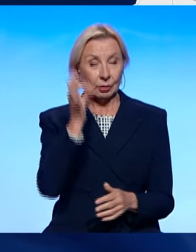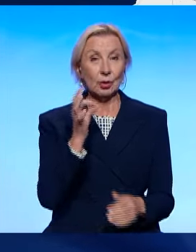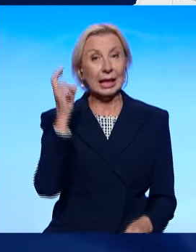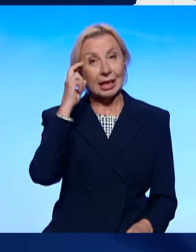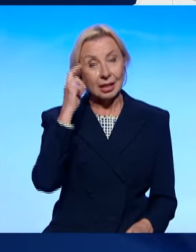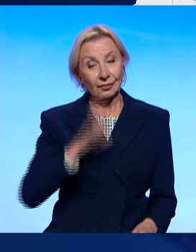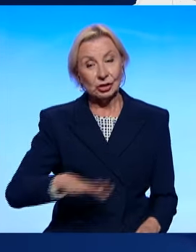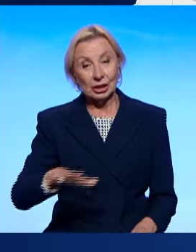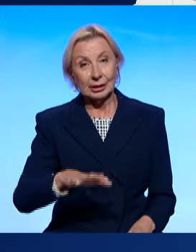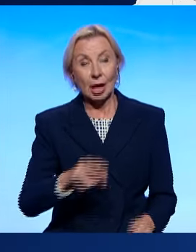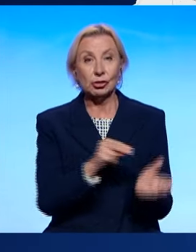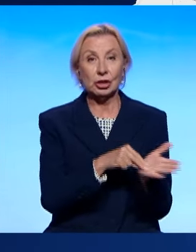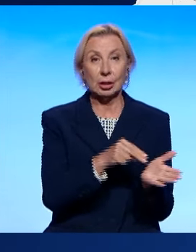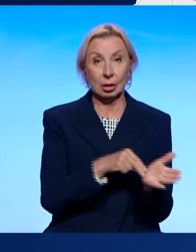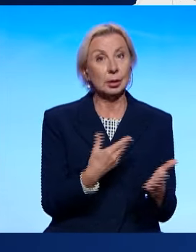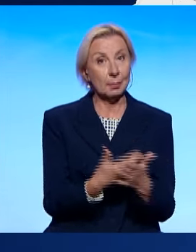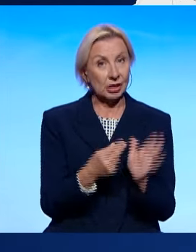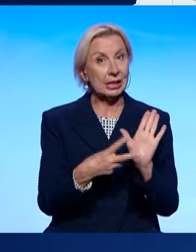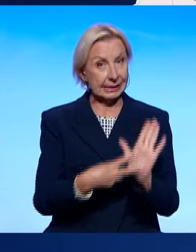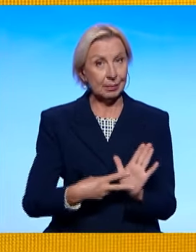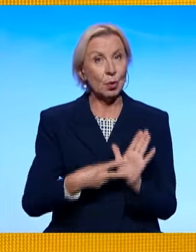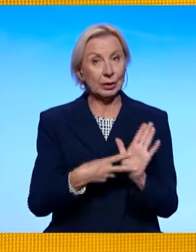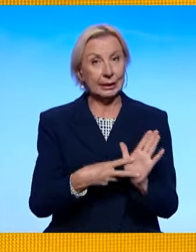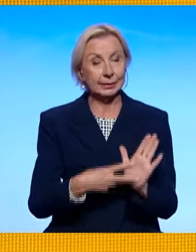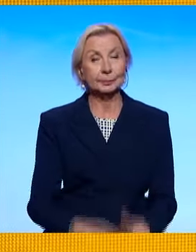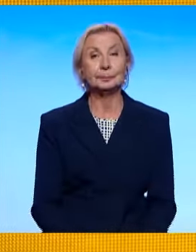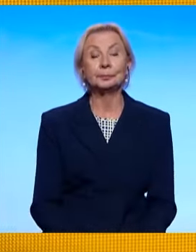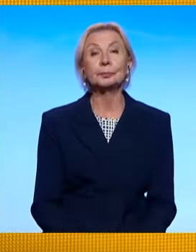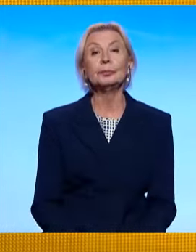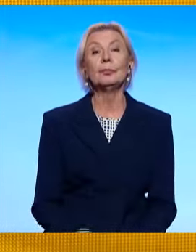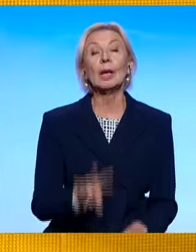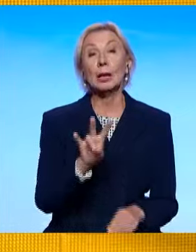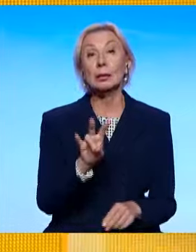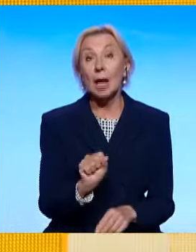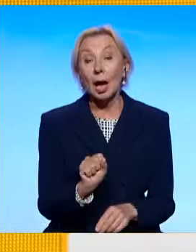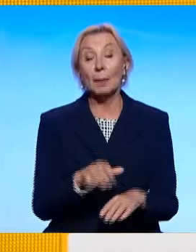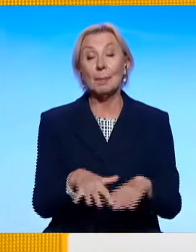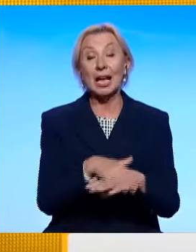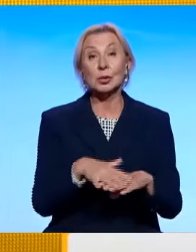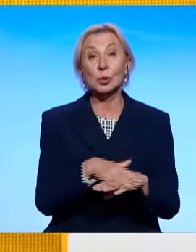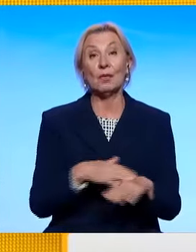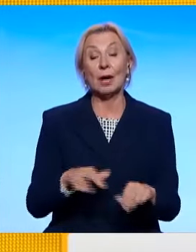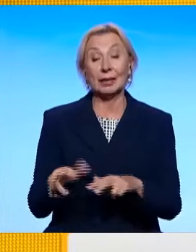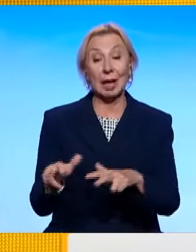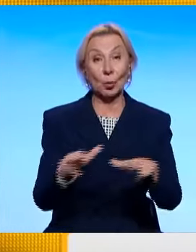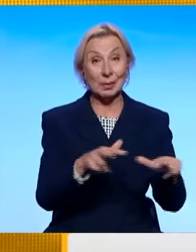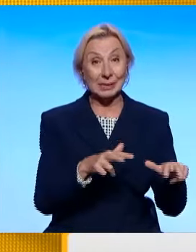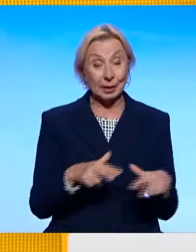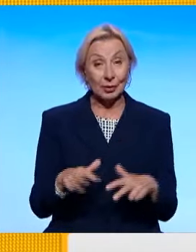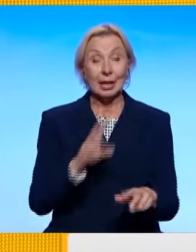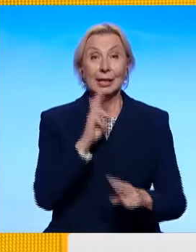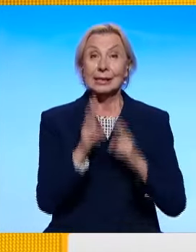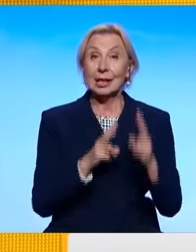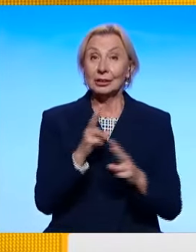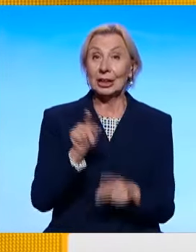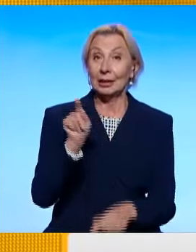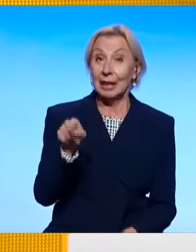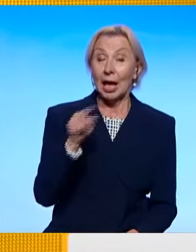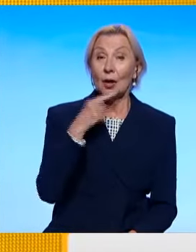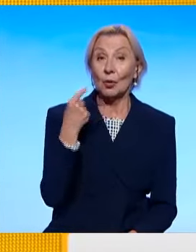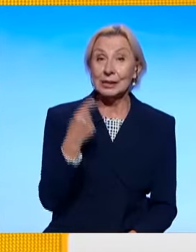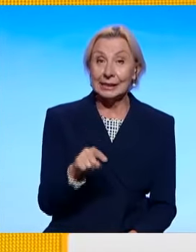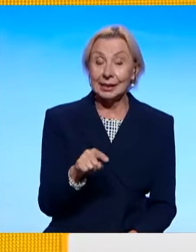Черкащині майже 7 годин. На масовану атаку безпілотників скаржилися цієї ночі на